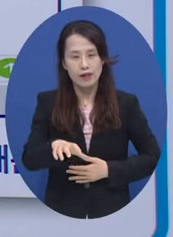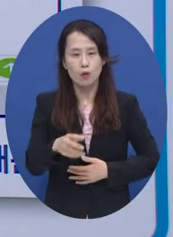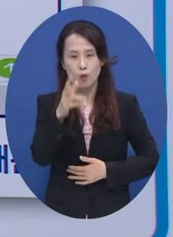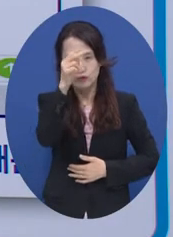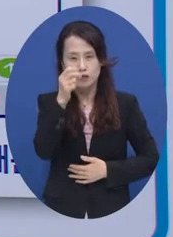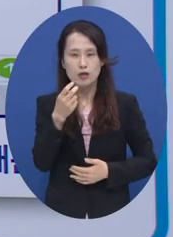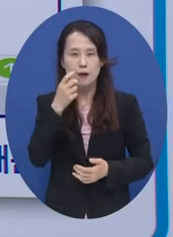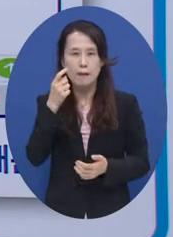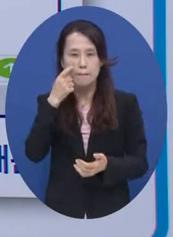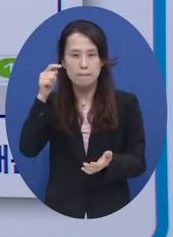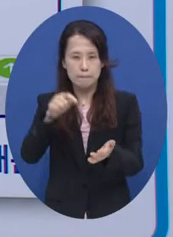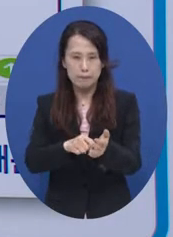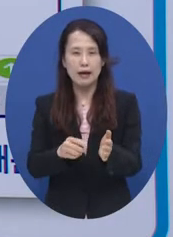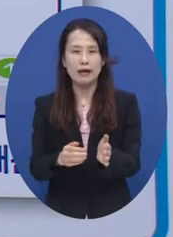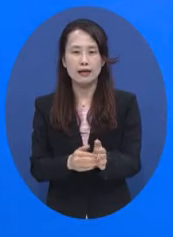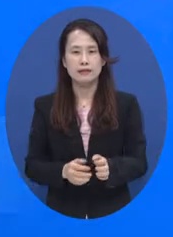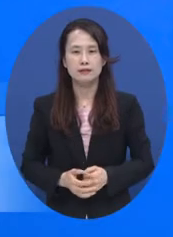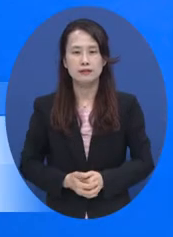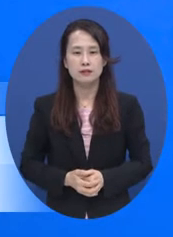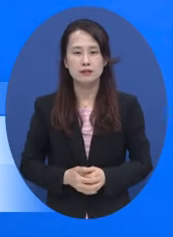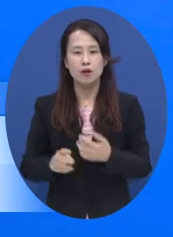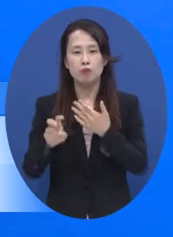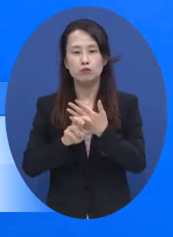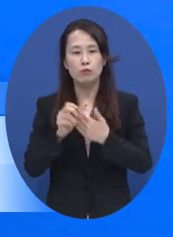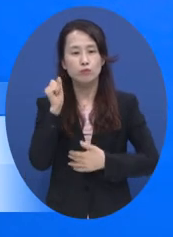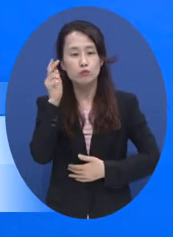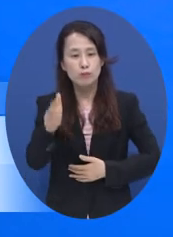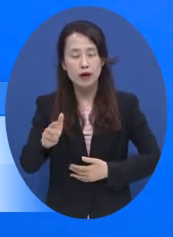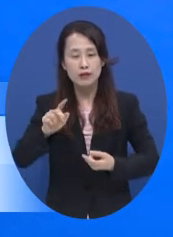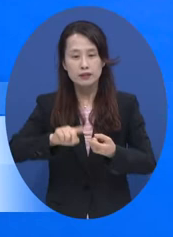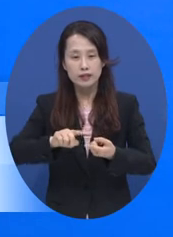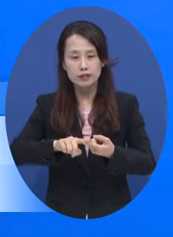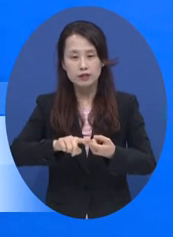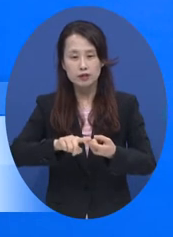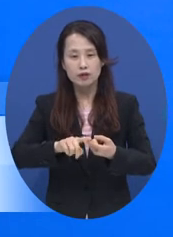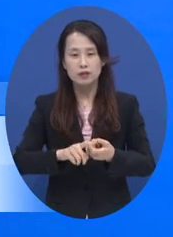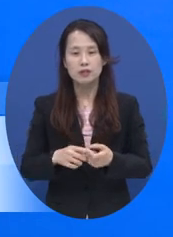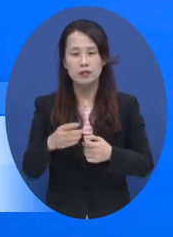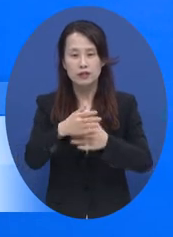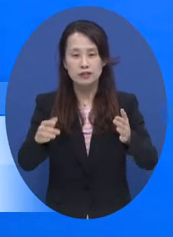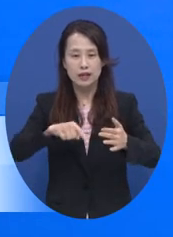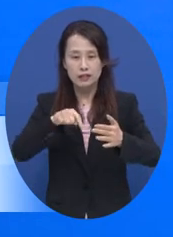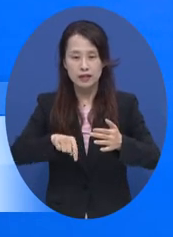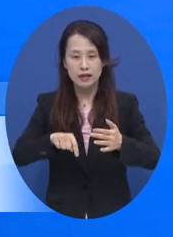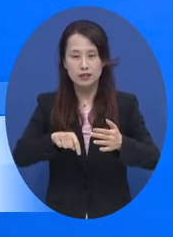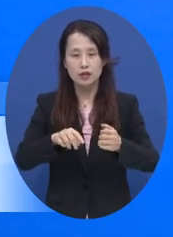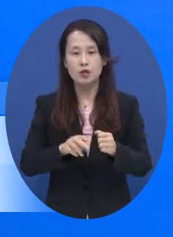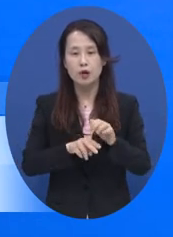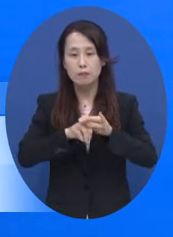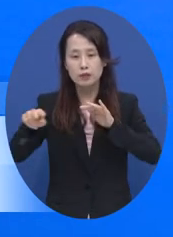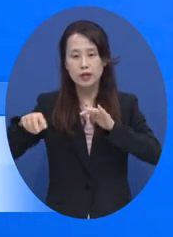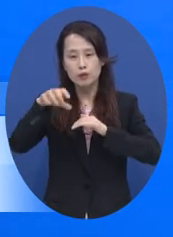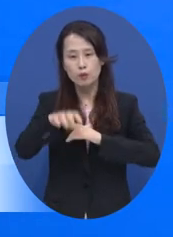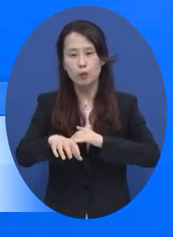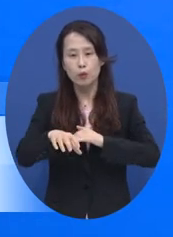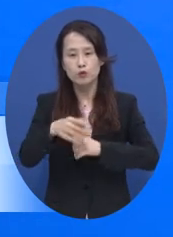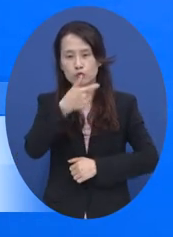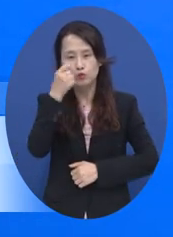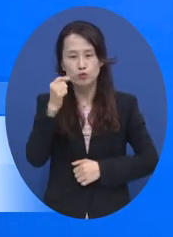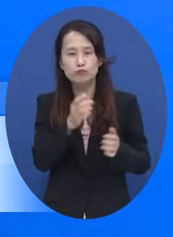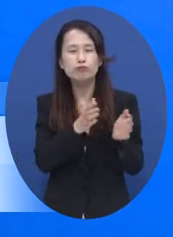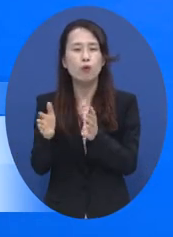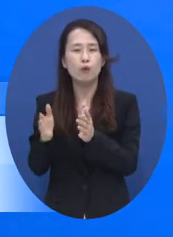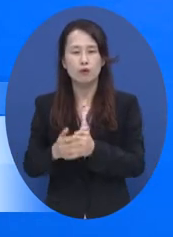덜미가 잡혔습니다. 불법 숙박업체의 경우에는 객실 내 완강기 등